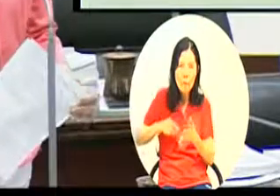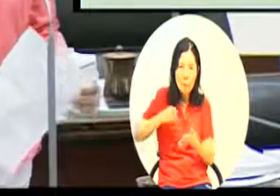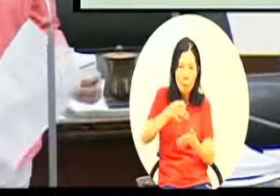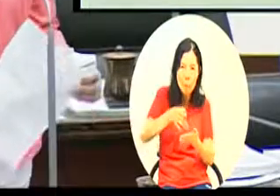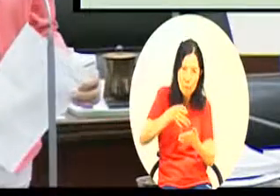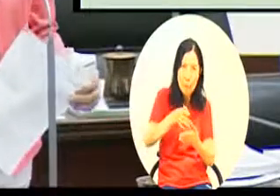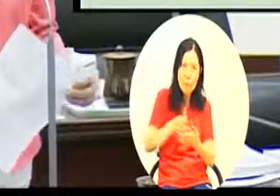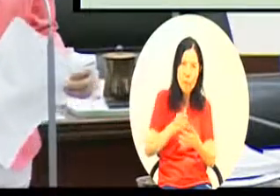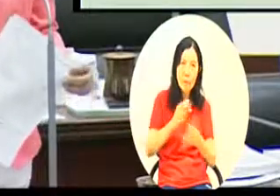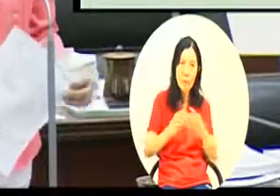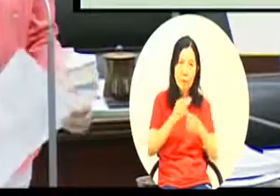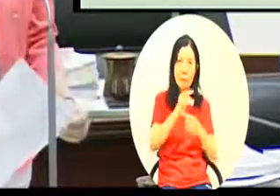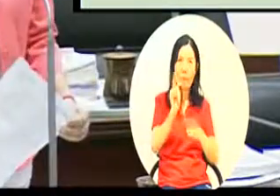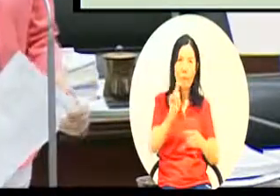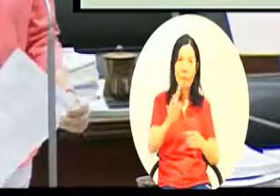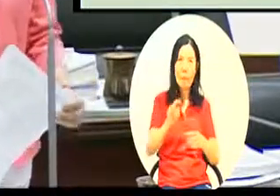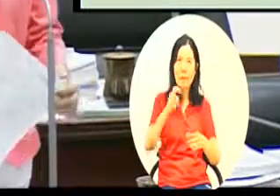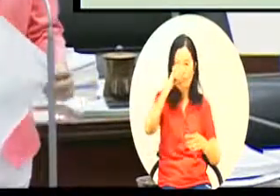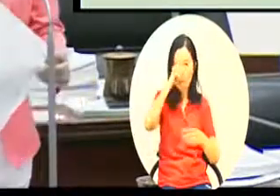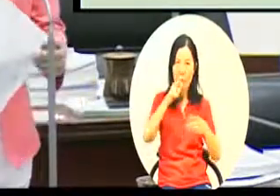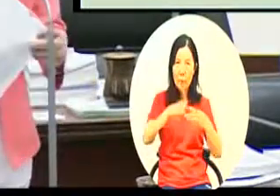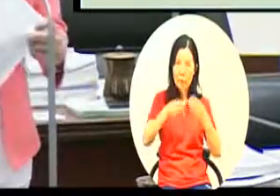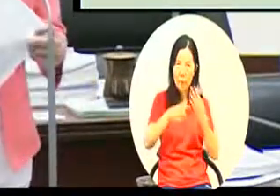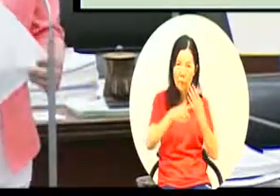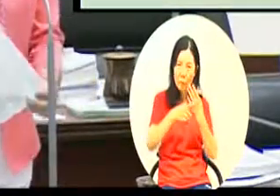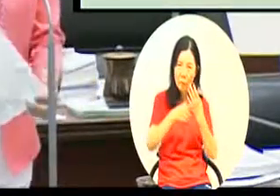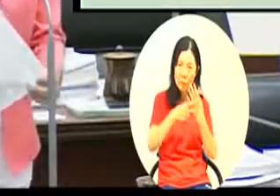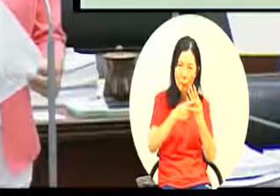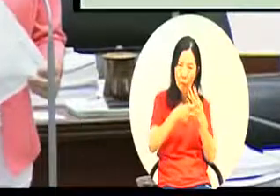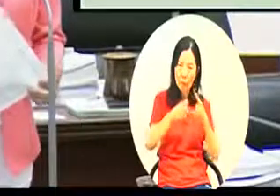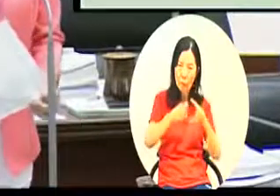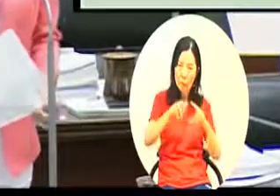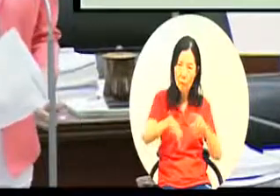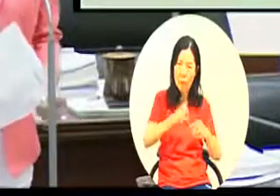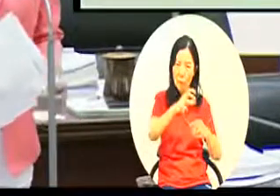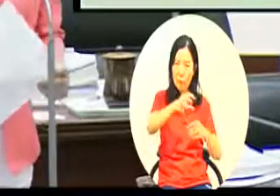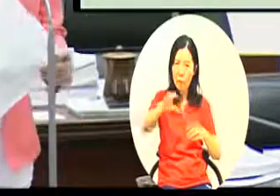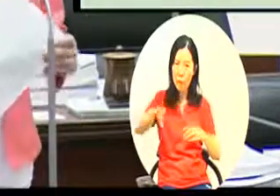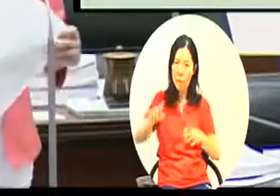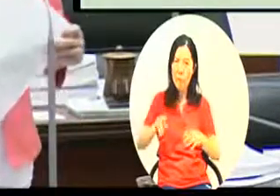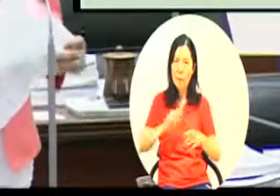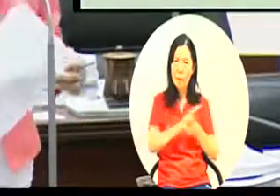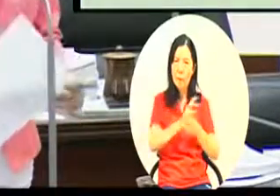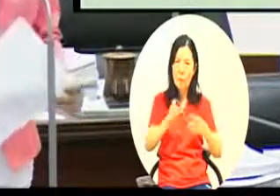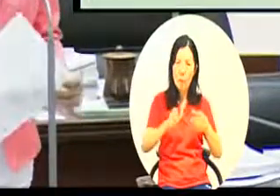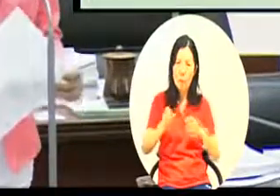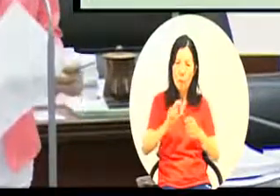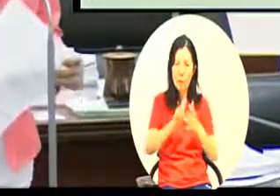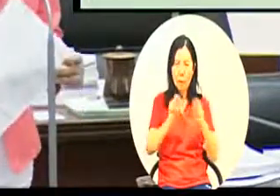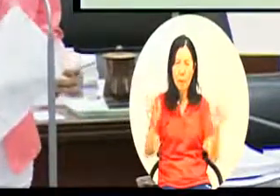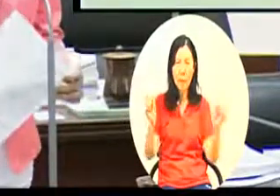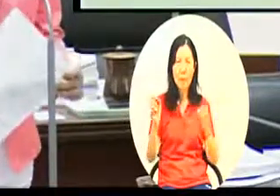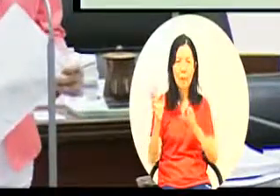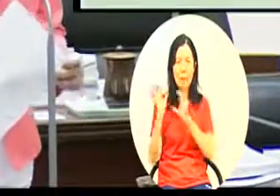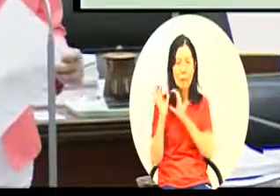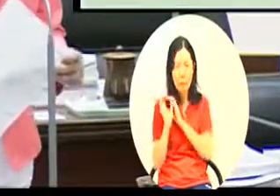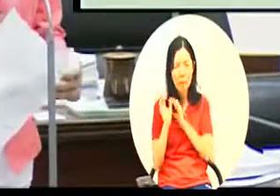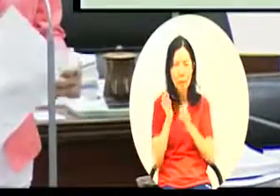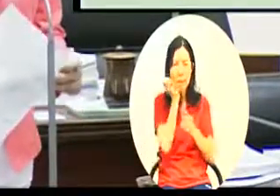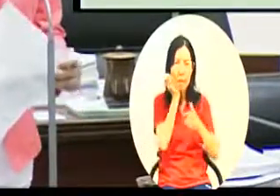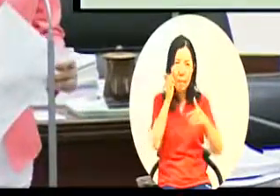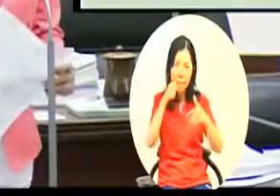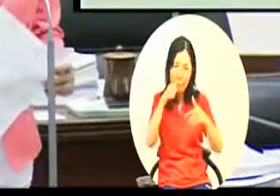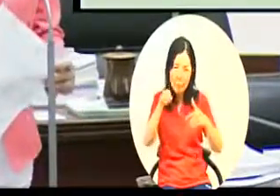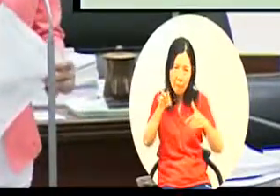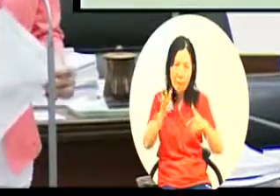说，在我们工业区林立，在我们林园人长期背负一个实业污